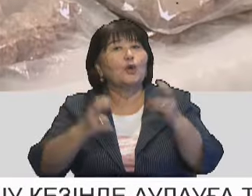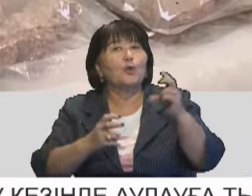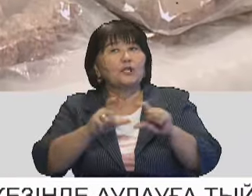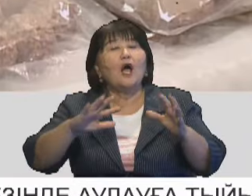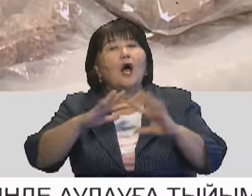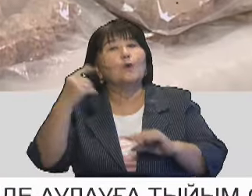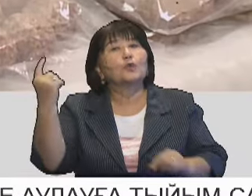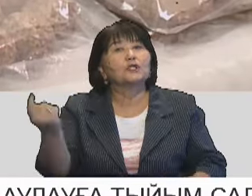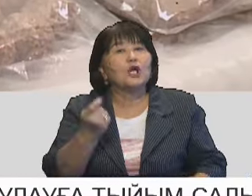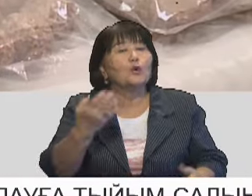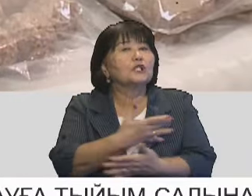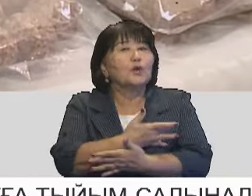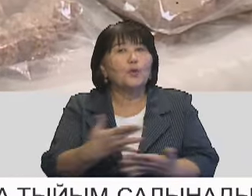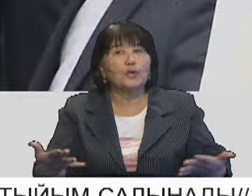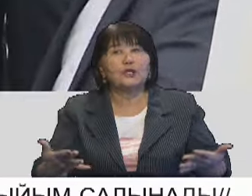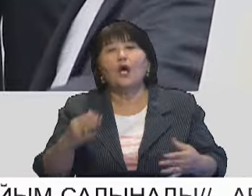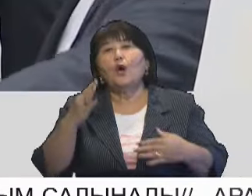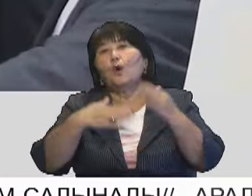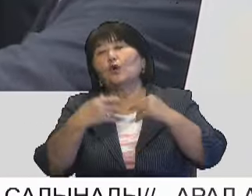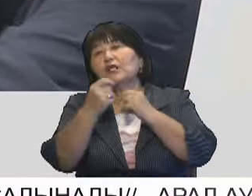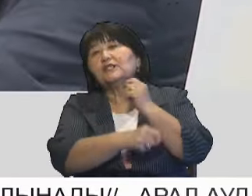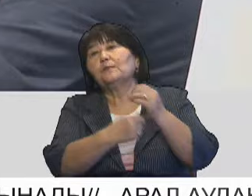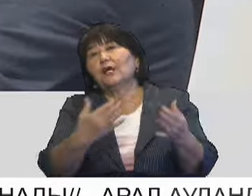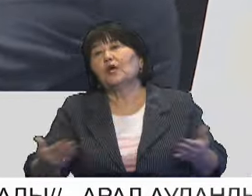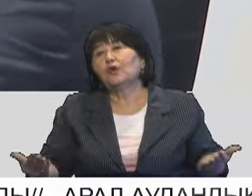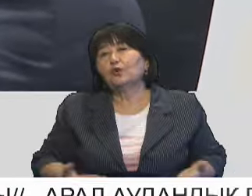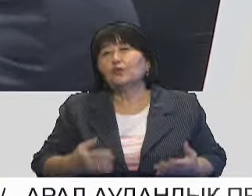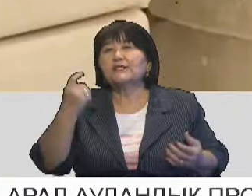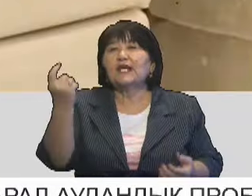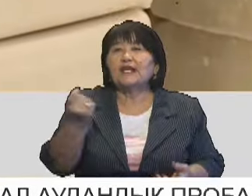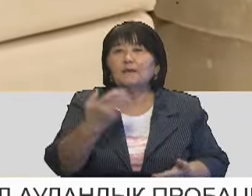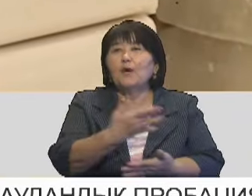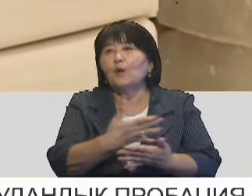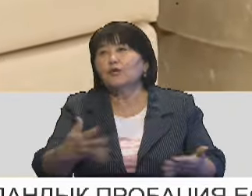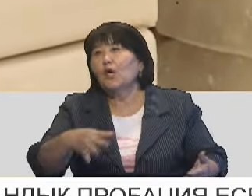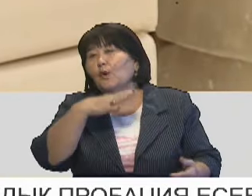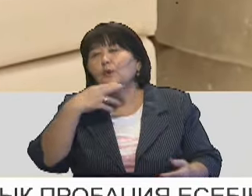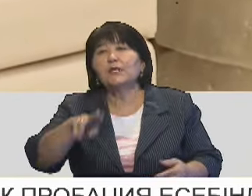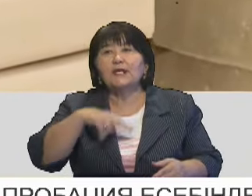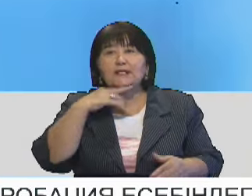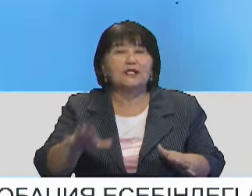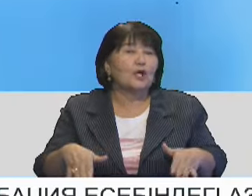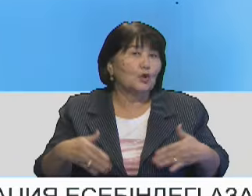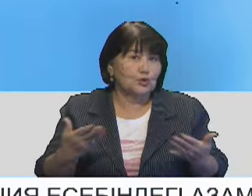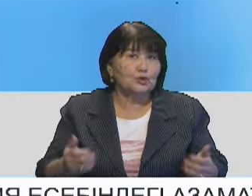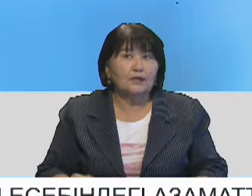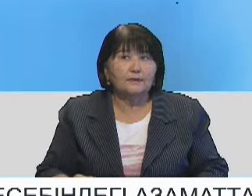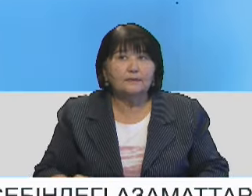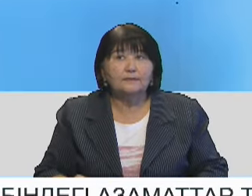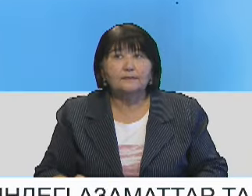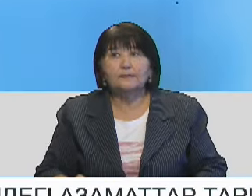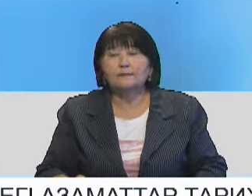ауыл шаруашылық өнімдері, құрылыс материалдары, тұрмыстық химия өнімдерін көпшілік назарына ұсынды.